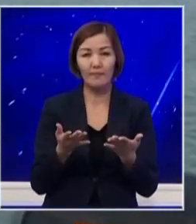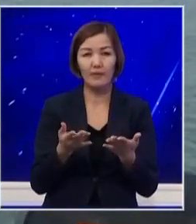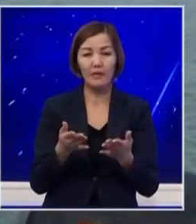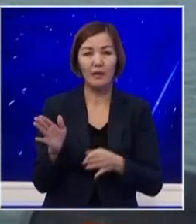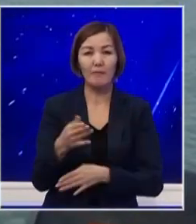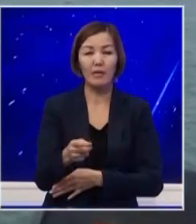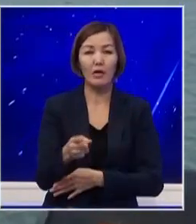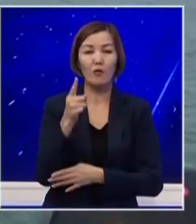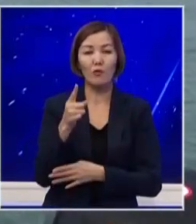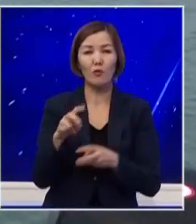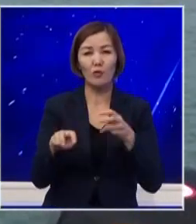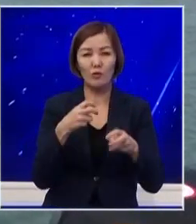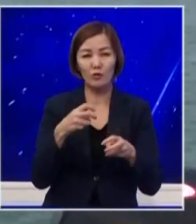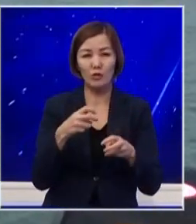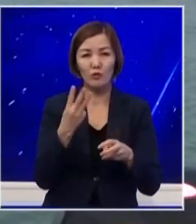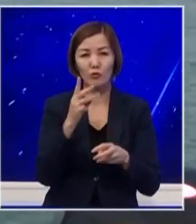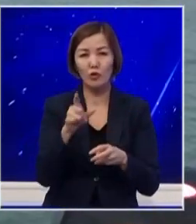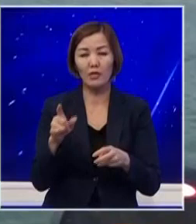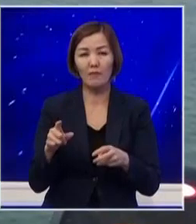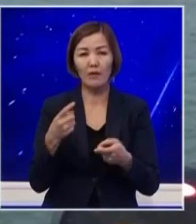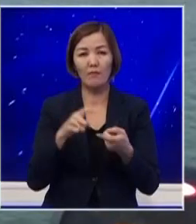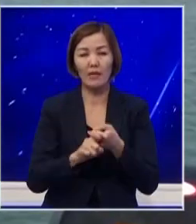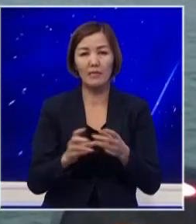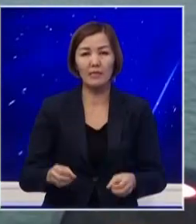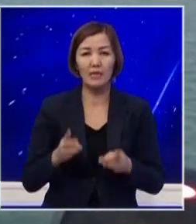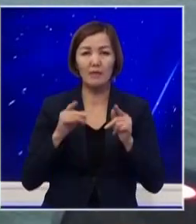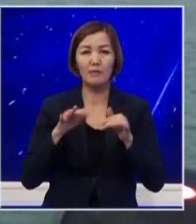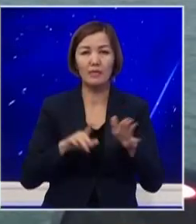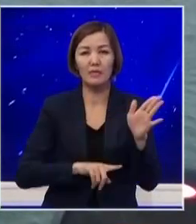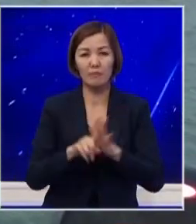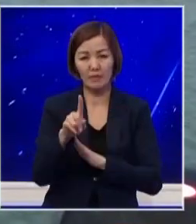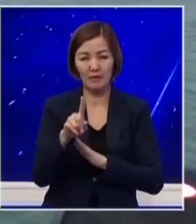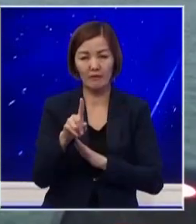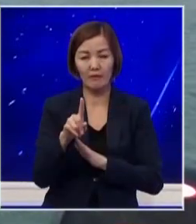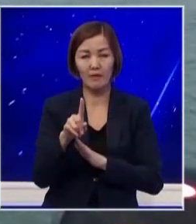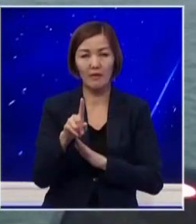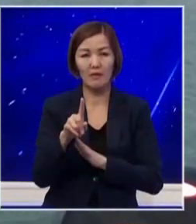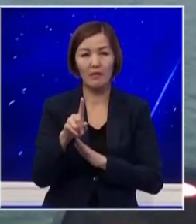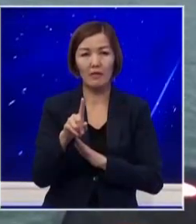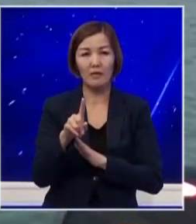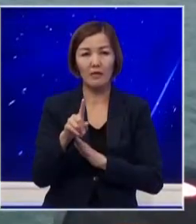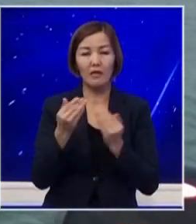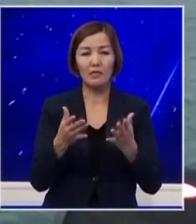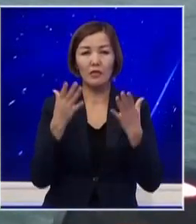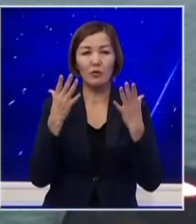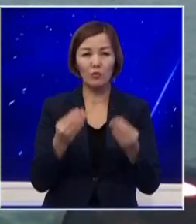аулау ережелерін өрескел бұзған үшін 3 адамға қатысты қылмыстық іс қозғалған. Қазіргі таңда